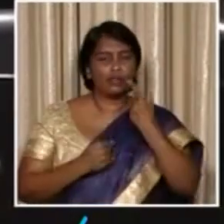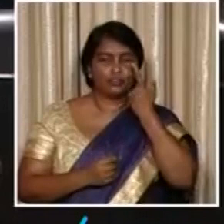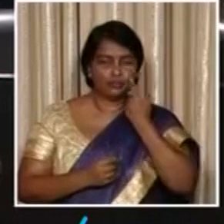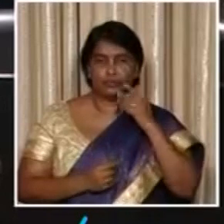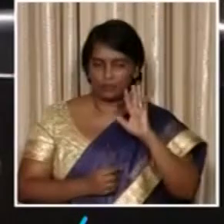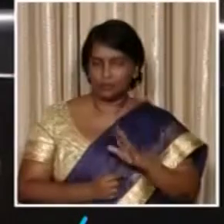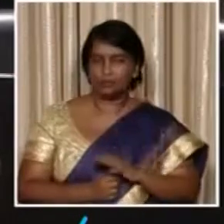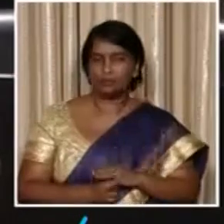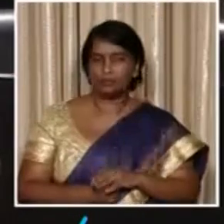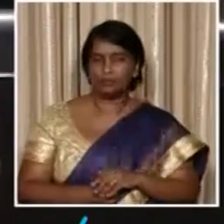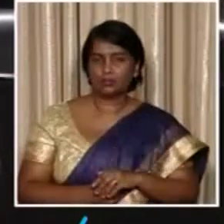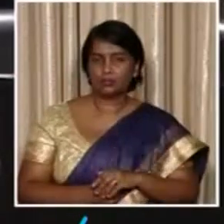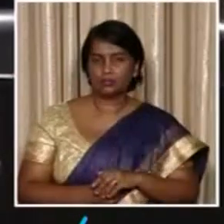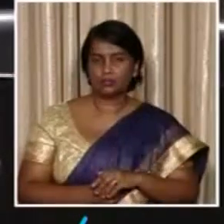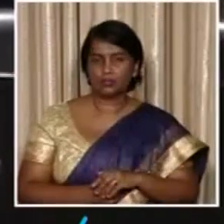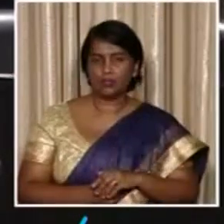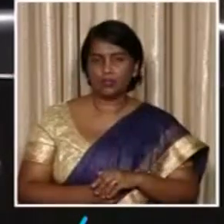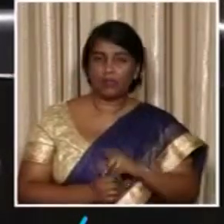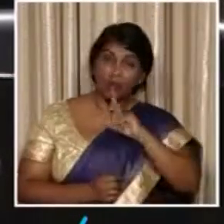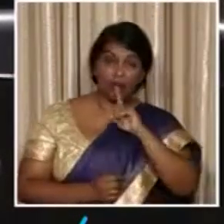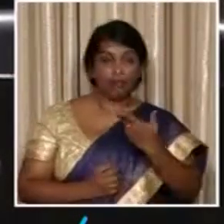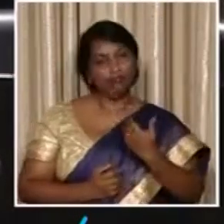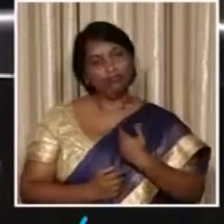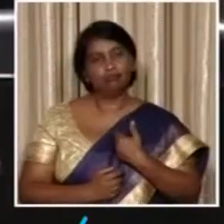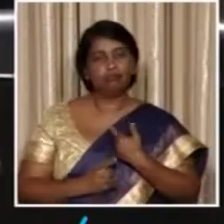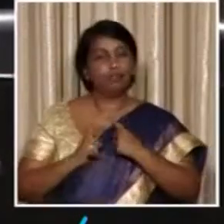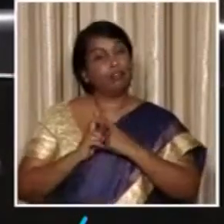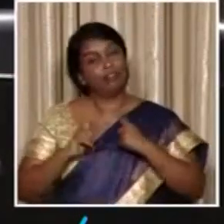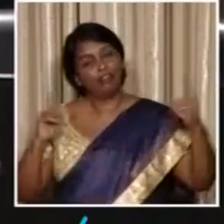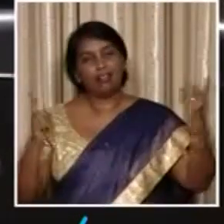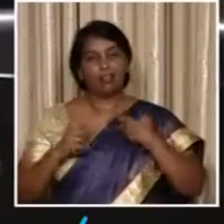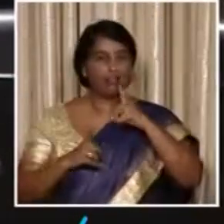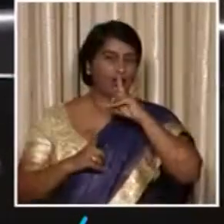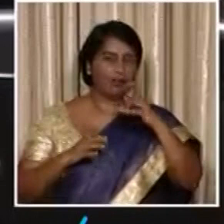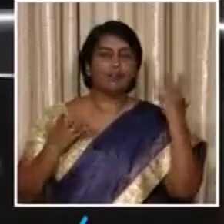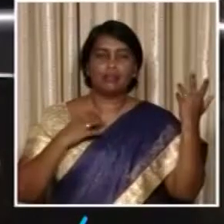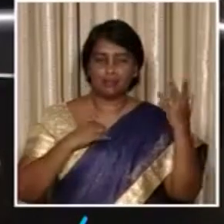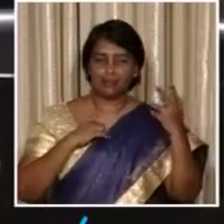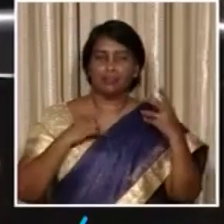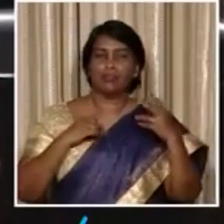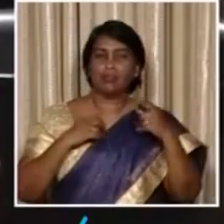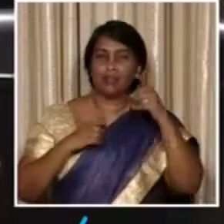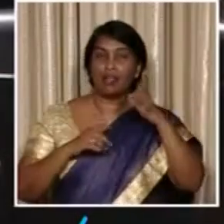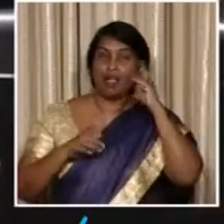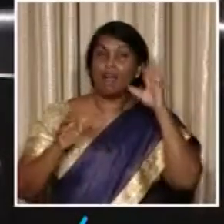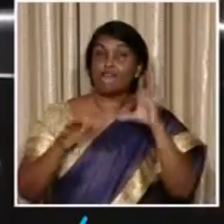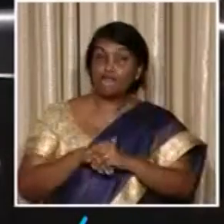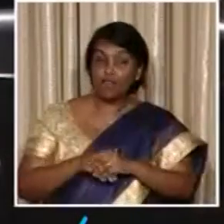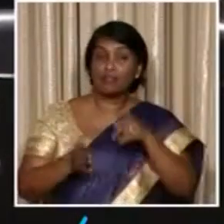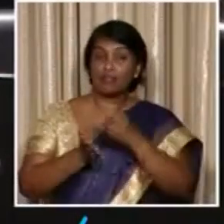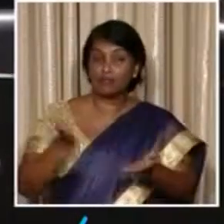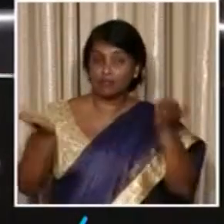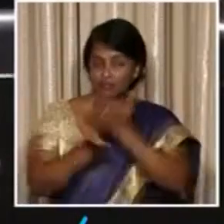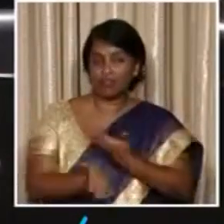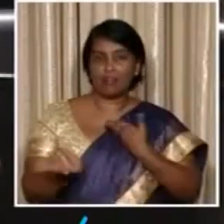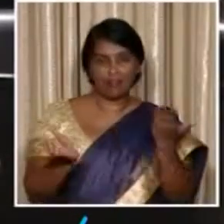කනගාටුවක් තියෙන්නේ. මට එහෙම කතා කරන්න කිව්වොත් ඉතින් මට කියන්න තියෙනවා ඉතින් මම කියන්න යන්නේ නැහැ. තමුන්නාසගේ නෝන හාමිනගේ ඇග්‍රිමෙන්ට් එකත් මගේ